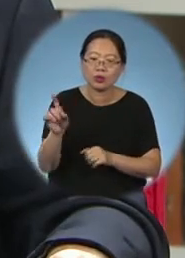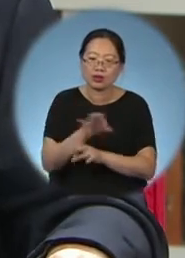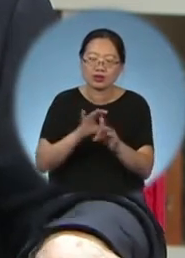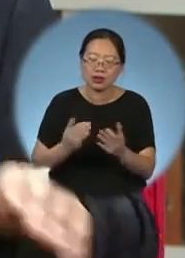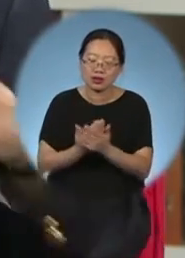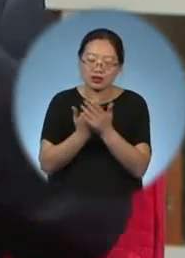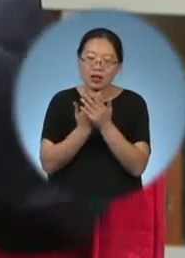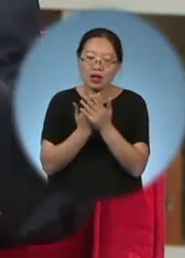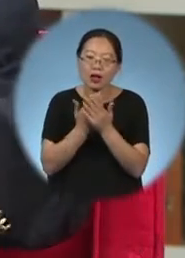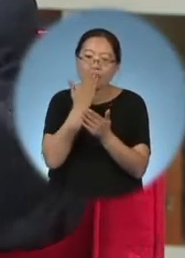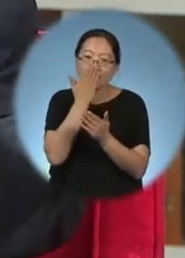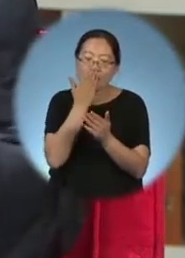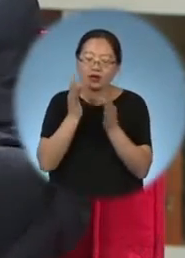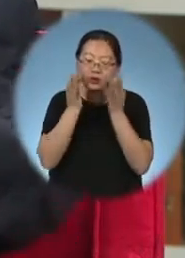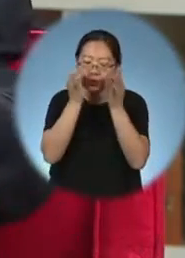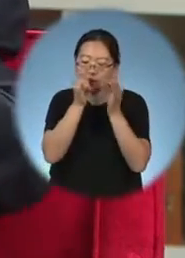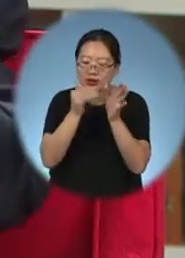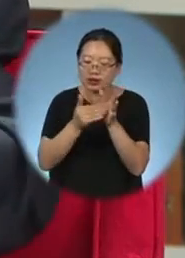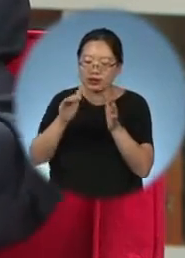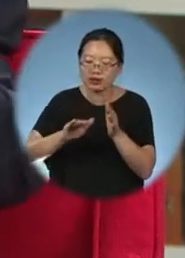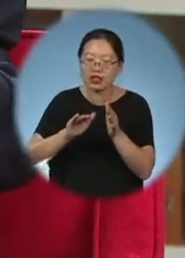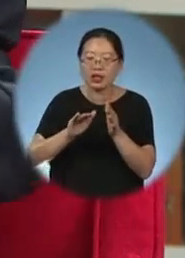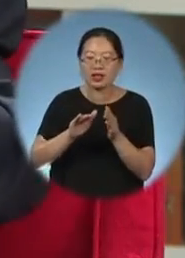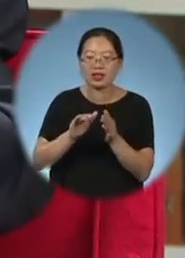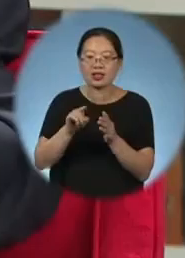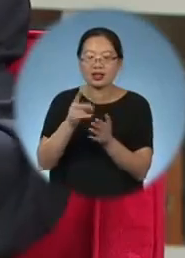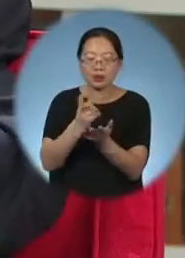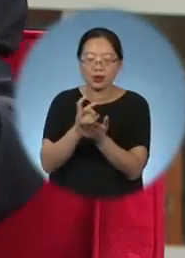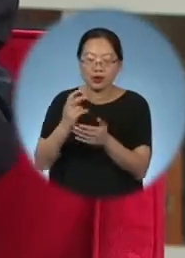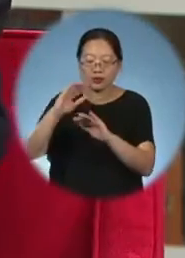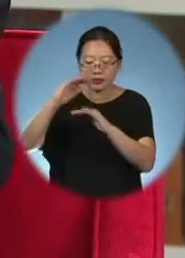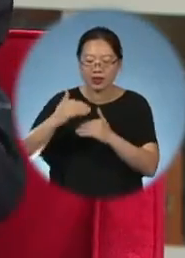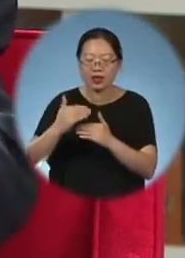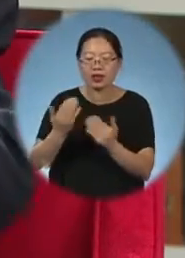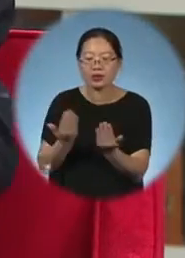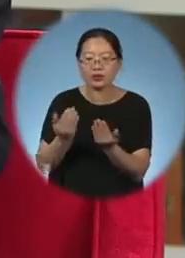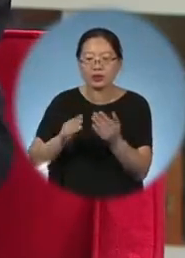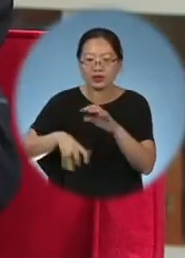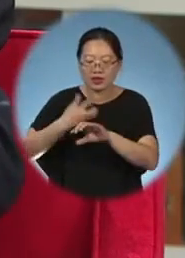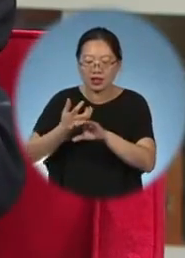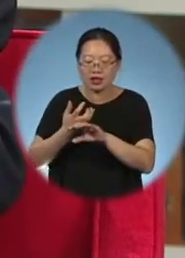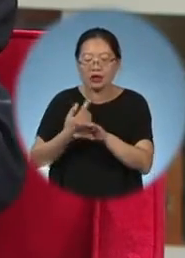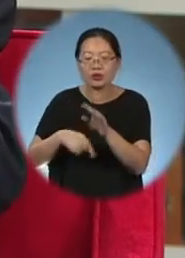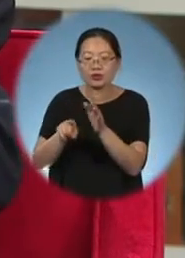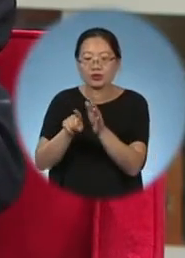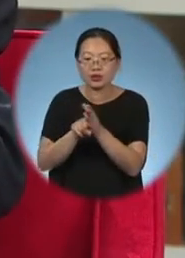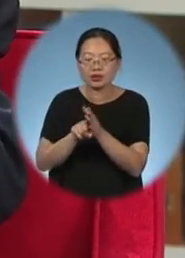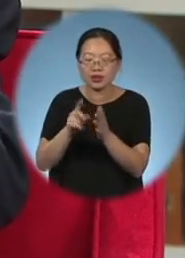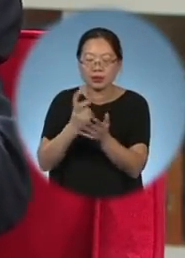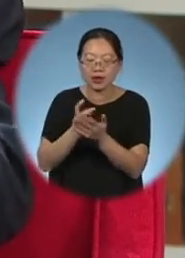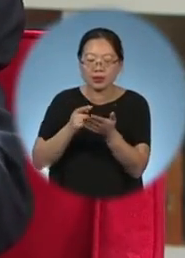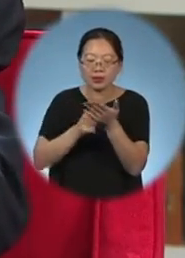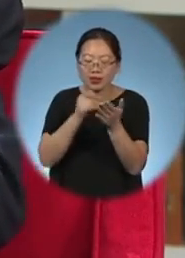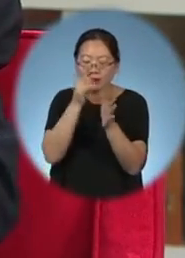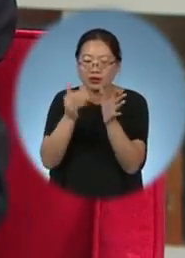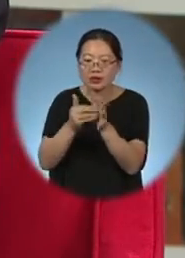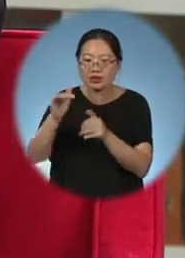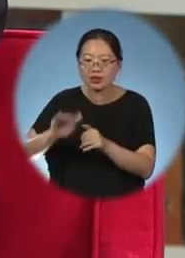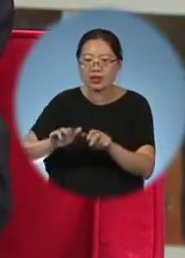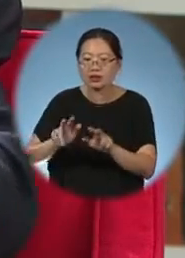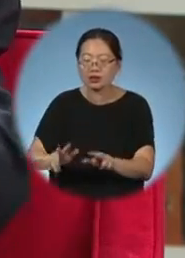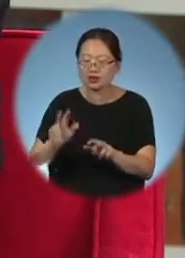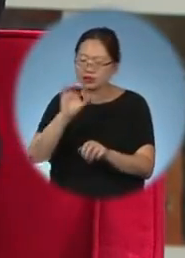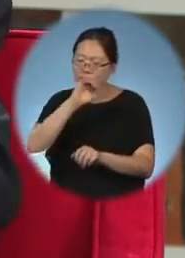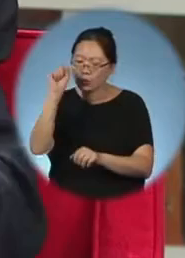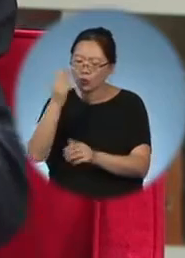경제를 활성화하려고 했는데 이런 법안 이런 법안 또 노동 개혁을 하려고 법안을 제출했는데 이게